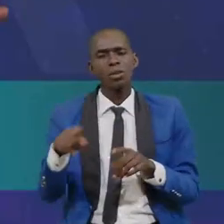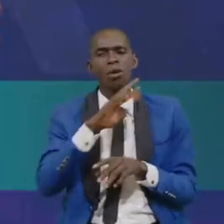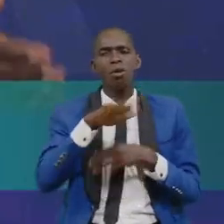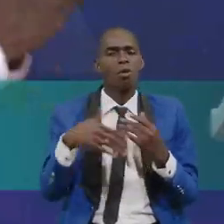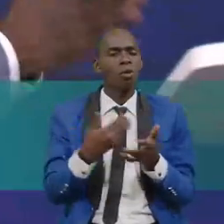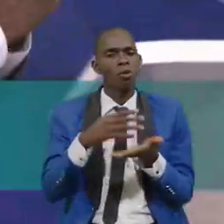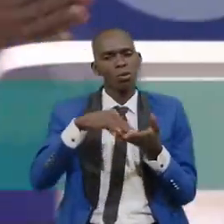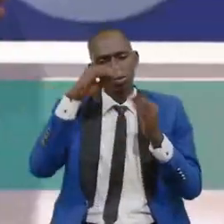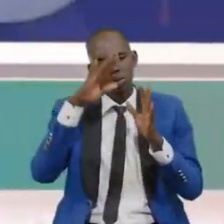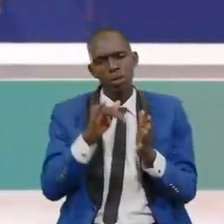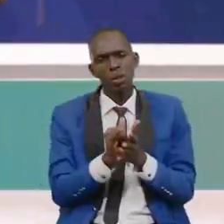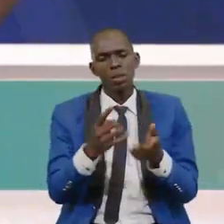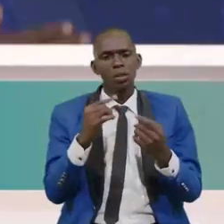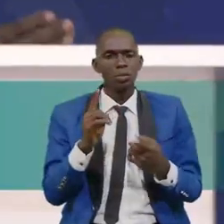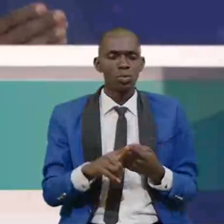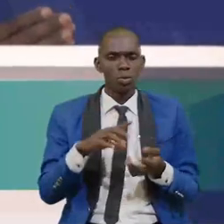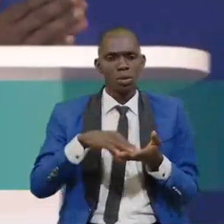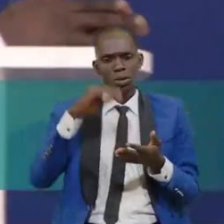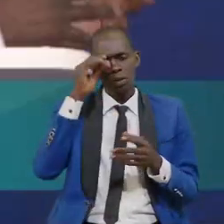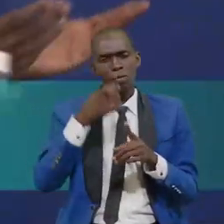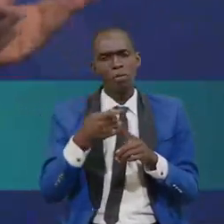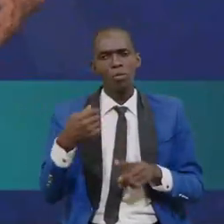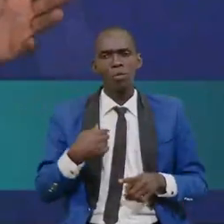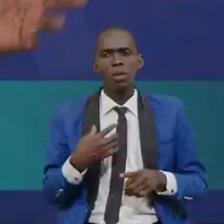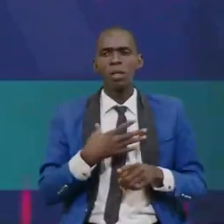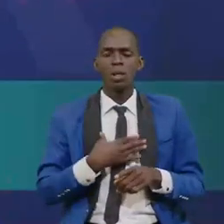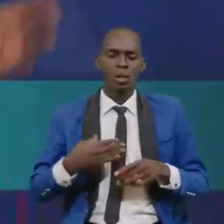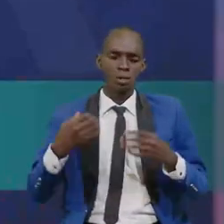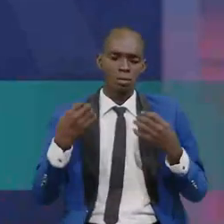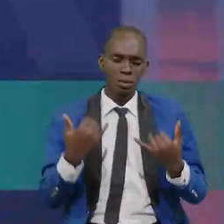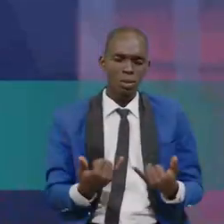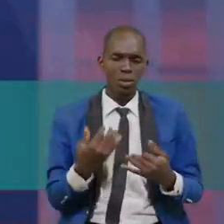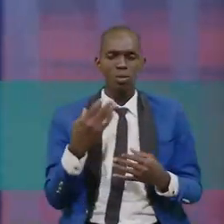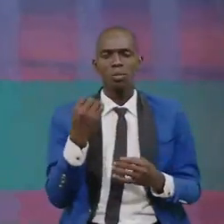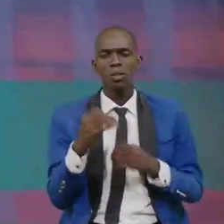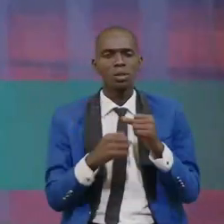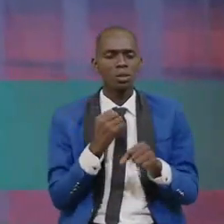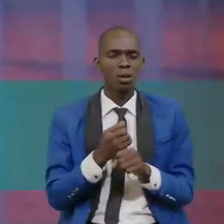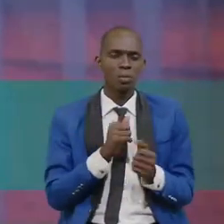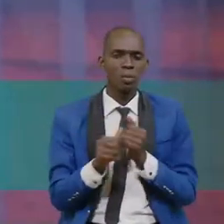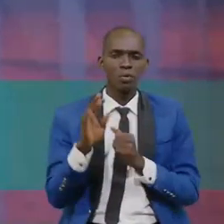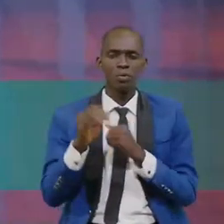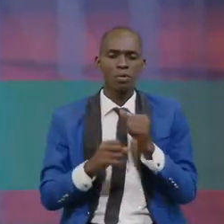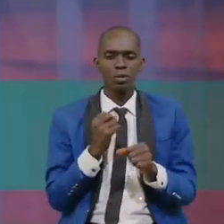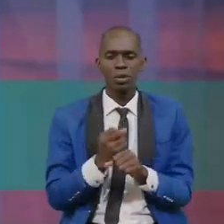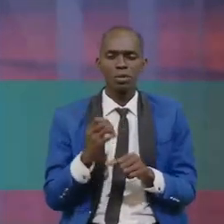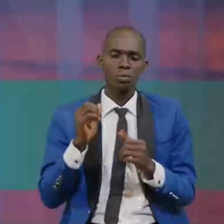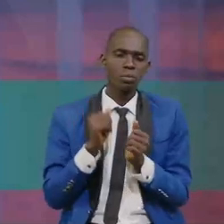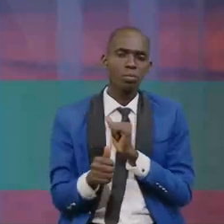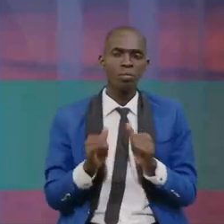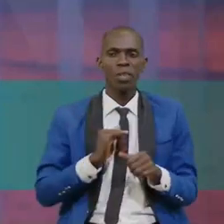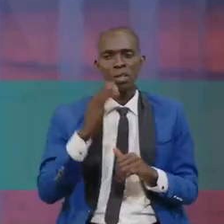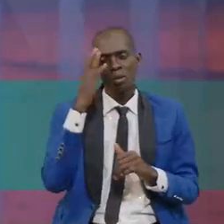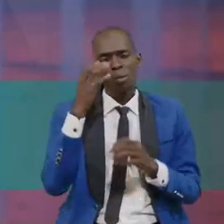venaient apprendre de moi. Maintenant, des années sont venues passer, 50 ans sont venues passer. Et je connais